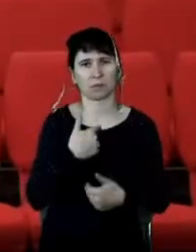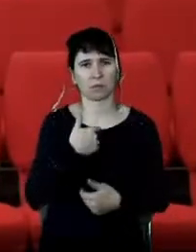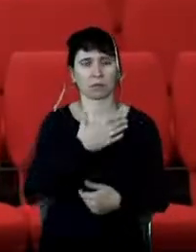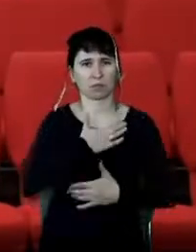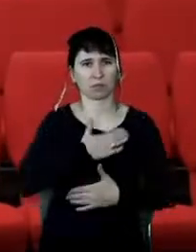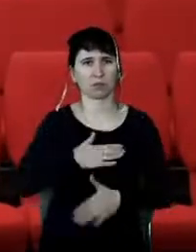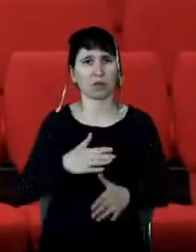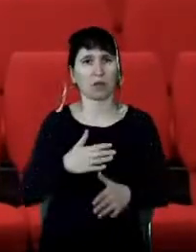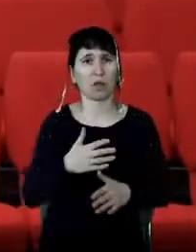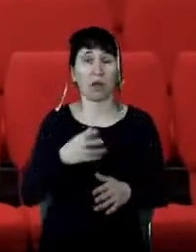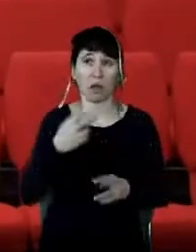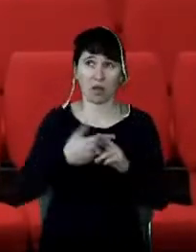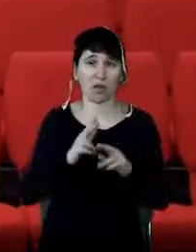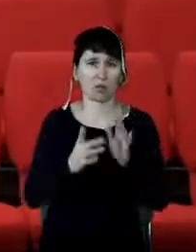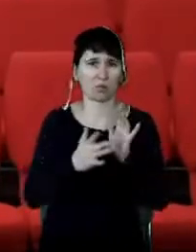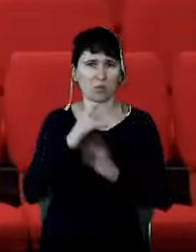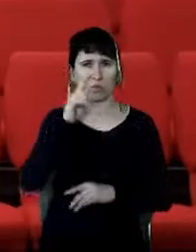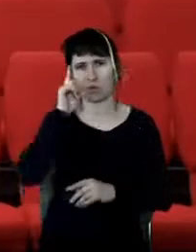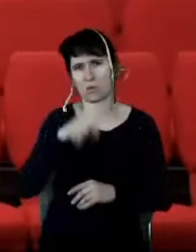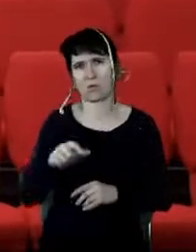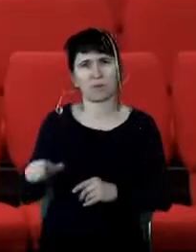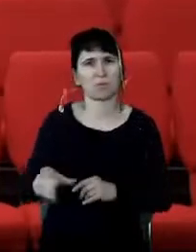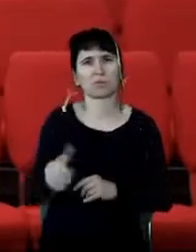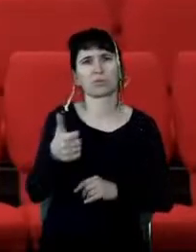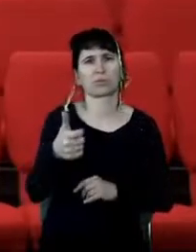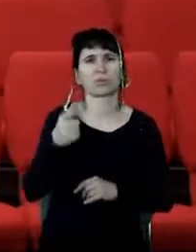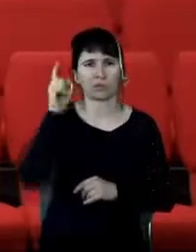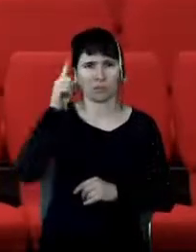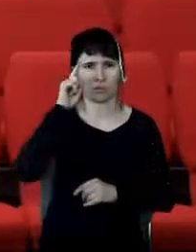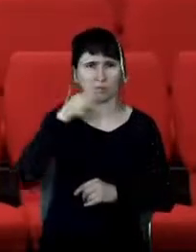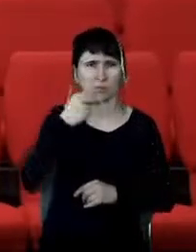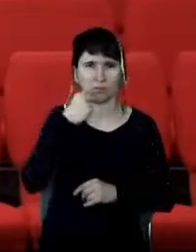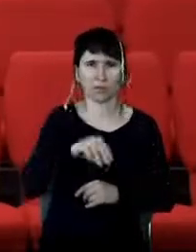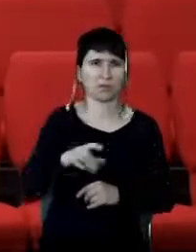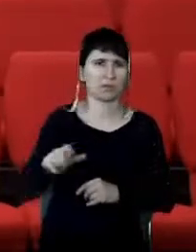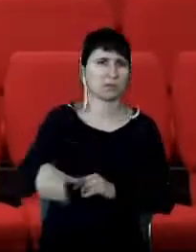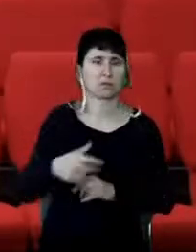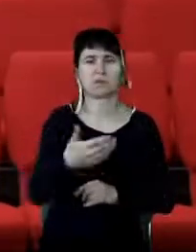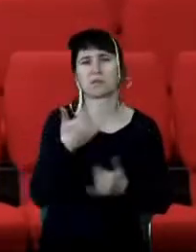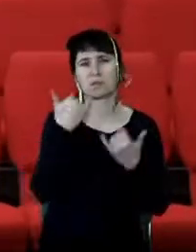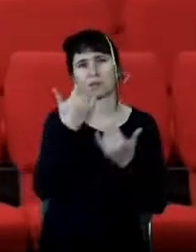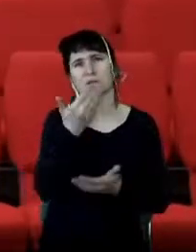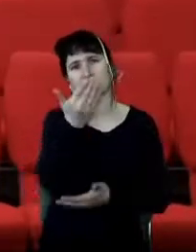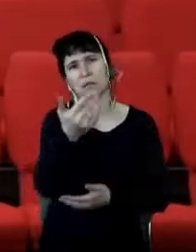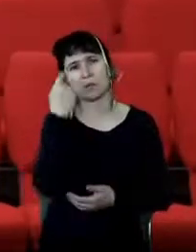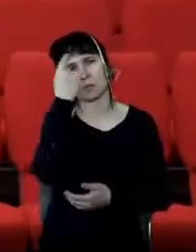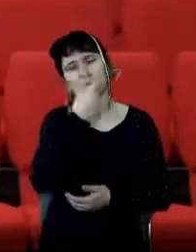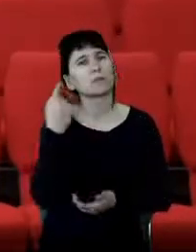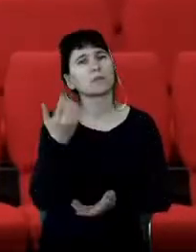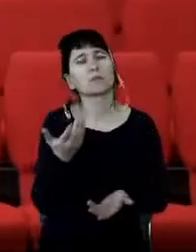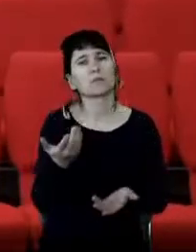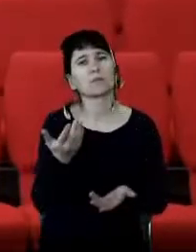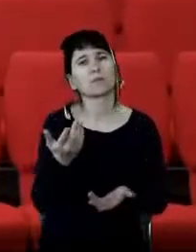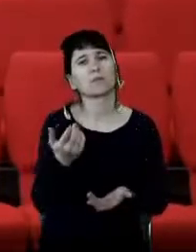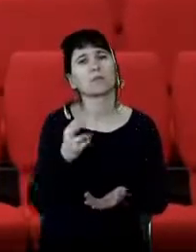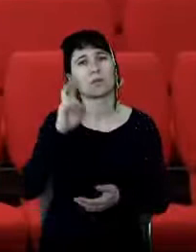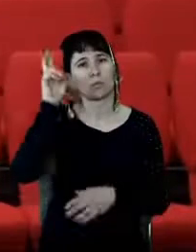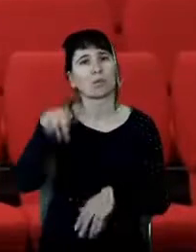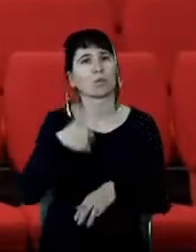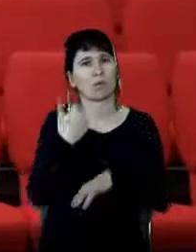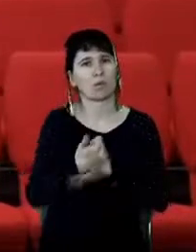іти. І саме таким для нас являється Христос. І саме таким хай являється завжди для нас наш Бог.